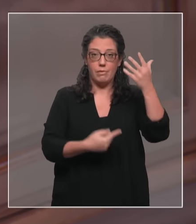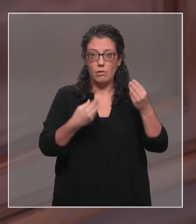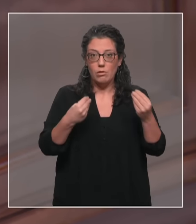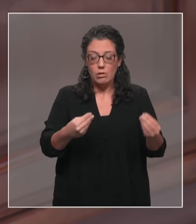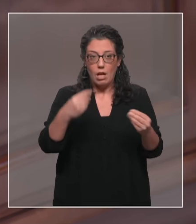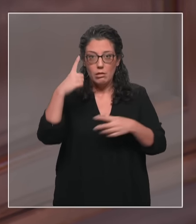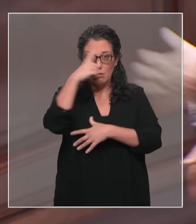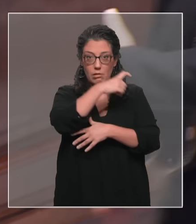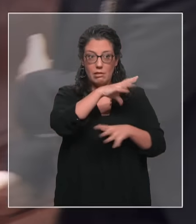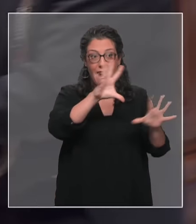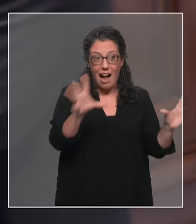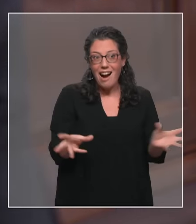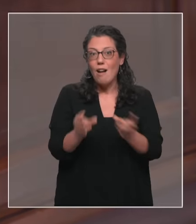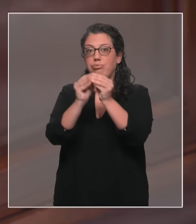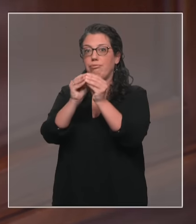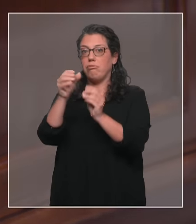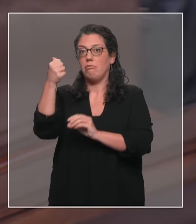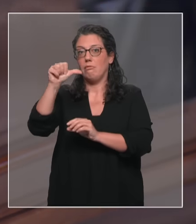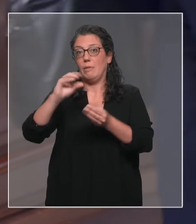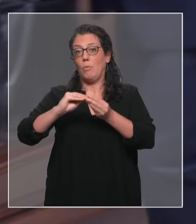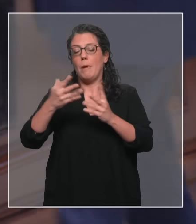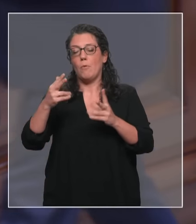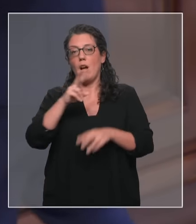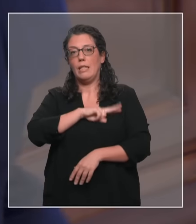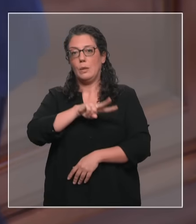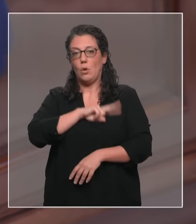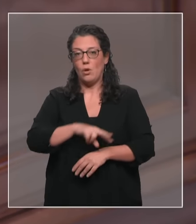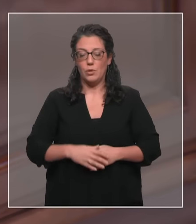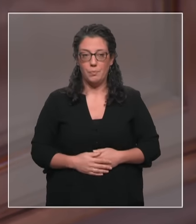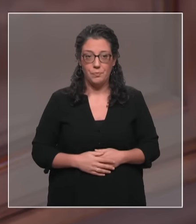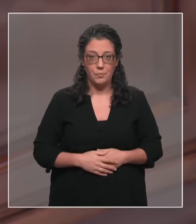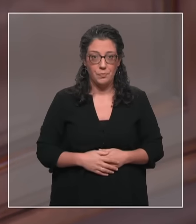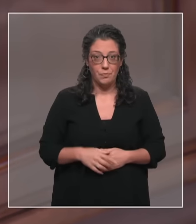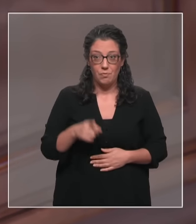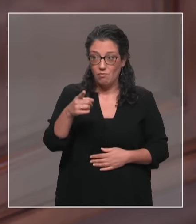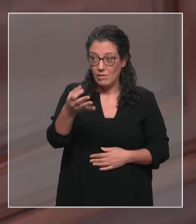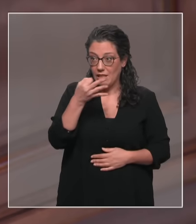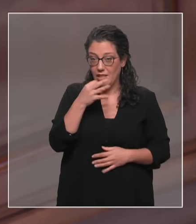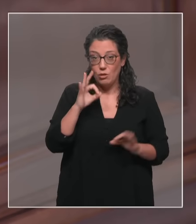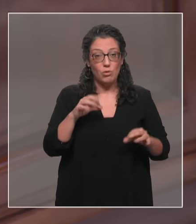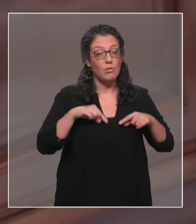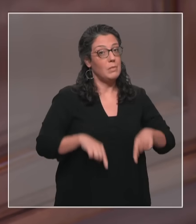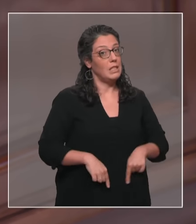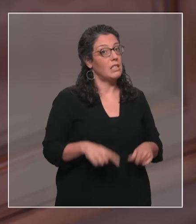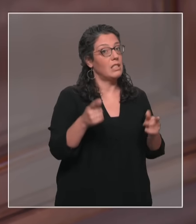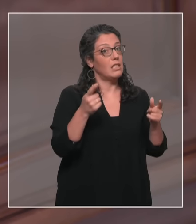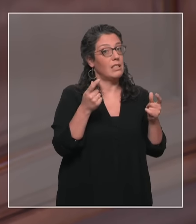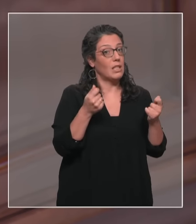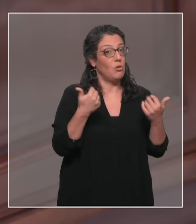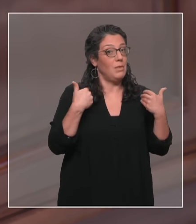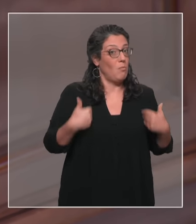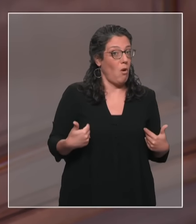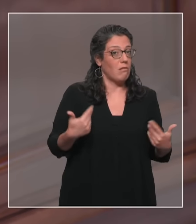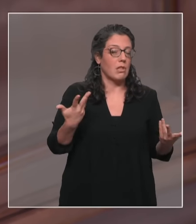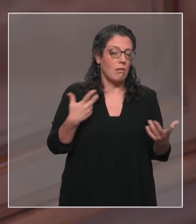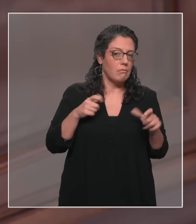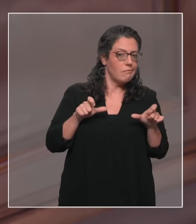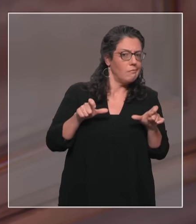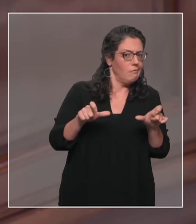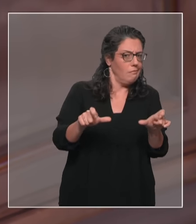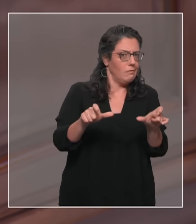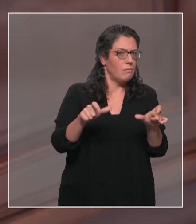de l'assurance. Avec les déclarations que vous avez rappelées, que le ministre de l'Économie et des Finances, que je suis avec beaucoup d'attention, et je veux le